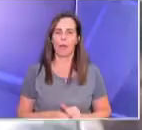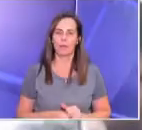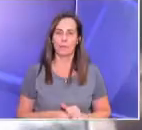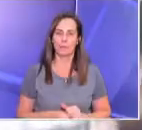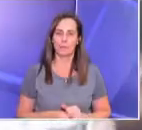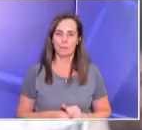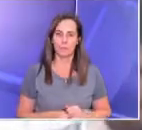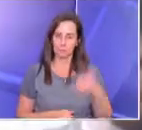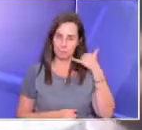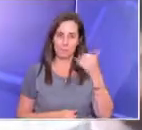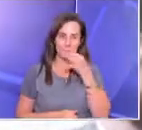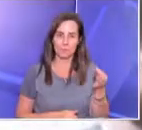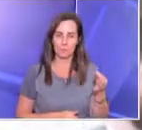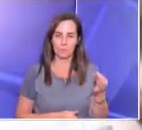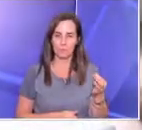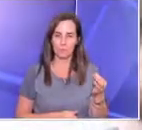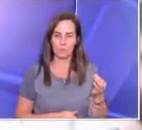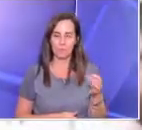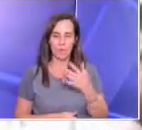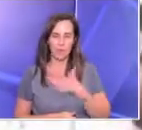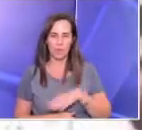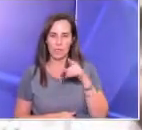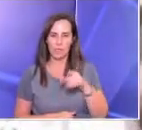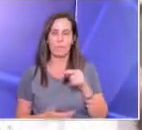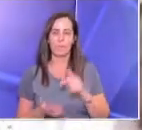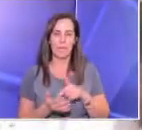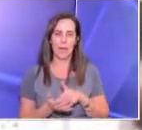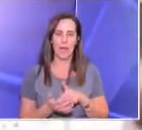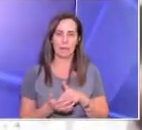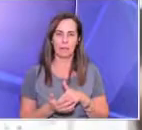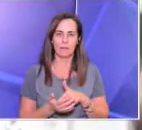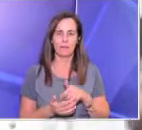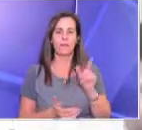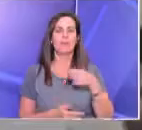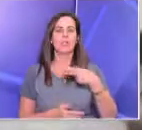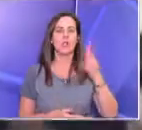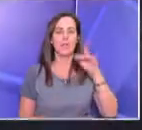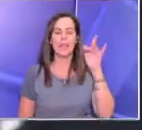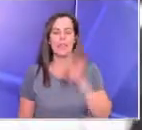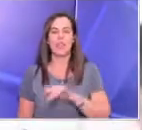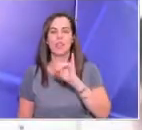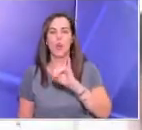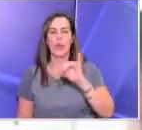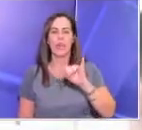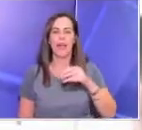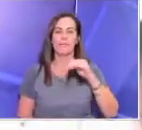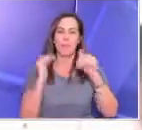לנעמה, נעמה לקר. רק שנייה, רק משפט אחד בהקשר הזה. אני חושב שזה בעיקר הייתה הצבעה נגד יון היאב, ופחות בעדים.